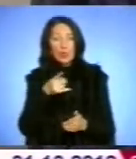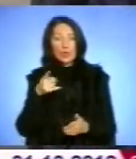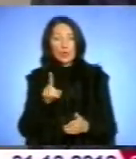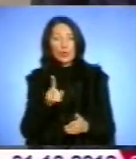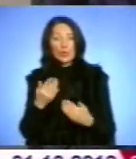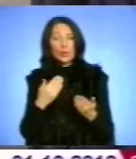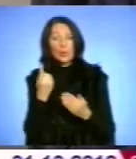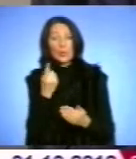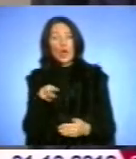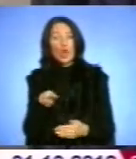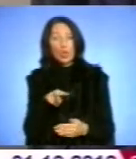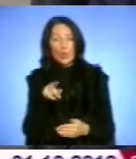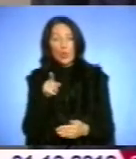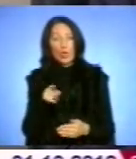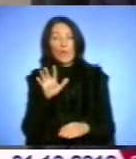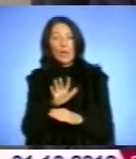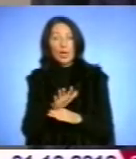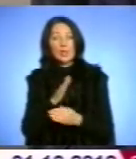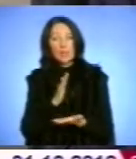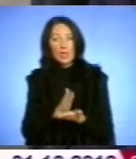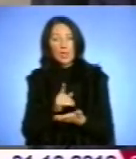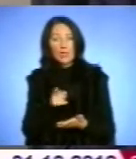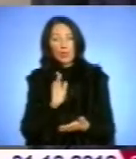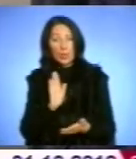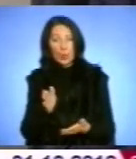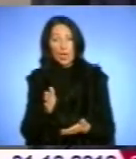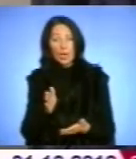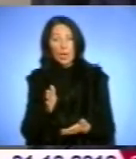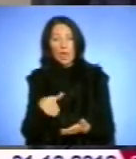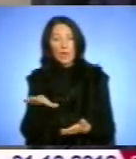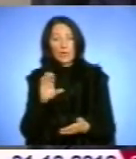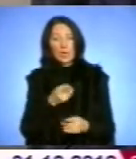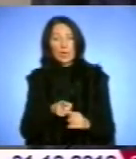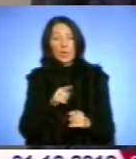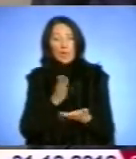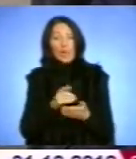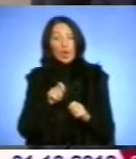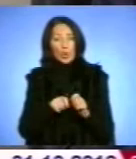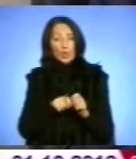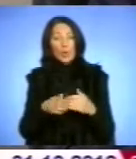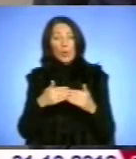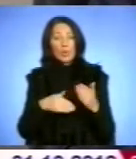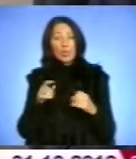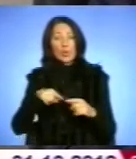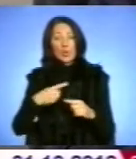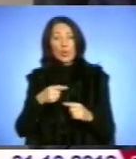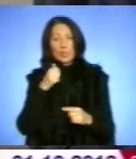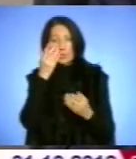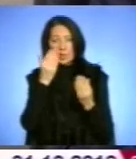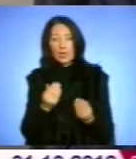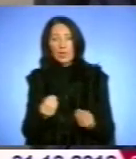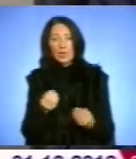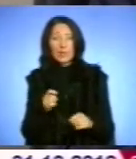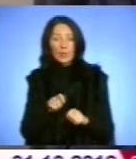1 листопада, то в наказі сказано, і він буде, і все це стоїть на контролі. Я практично через день здійснюю